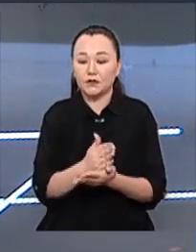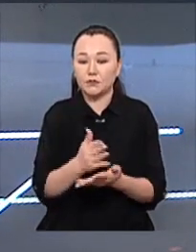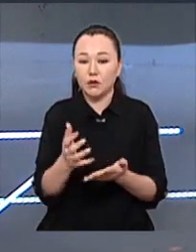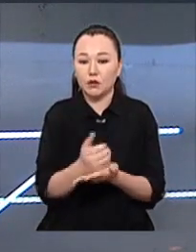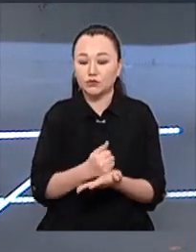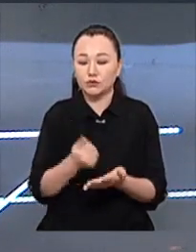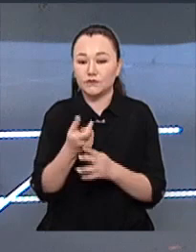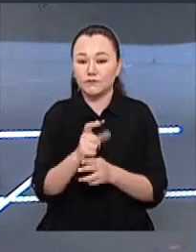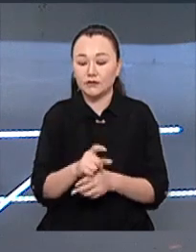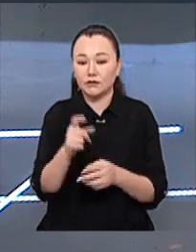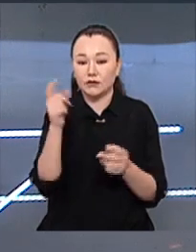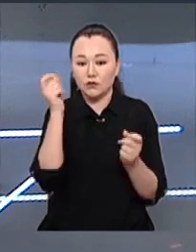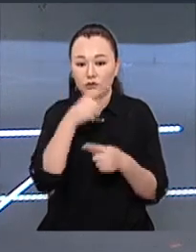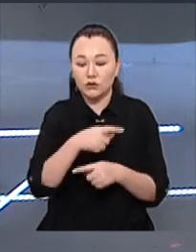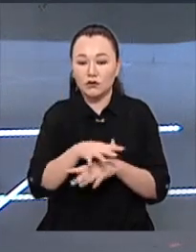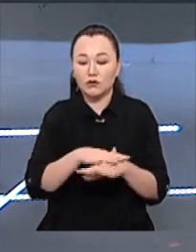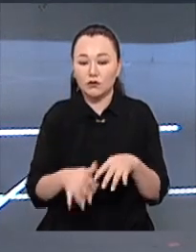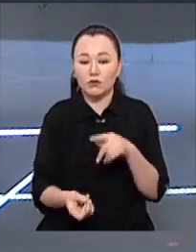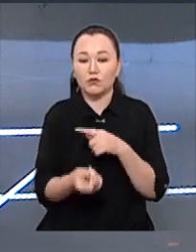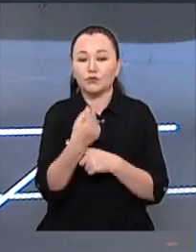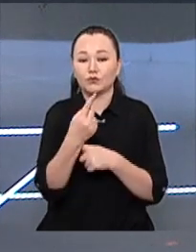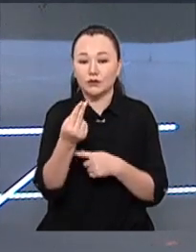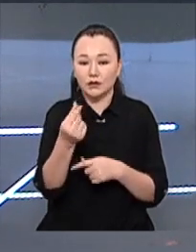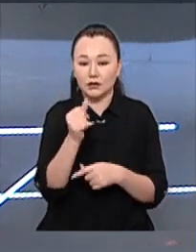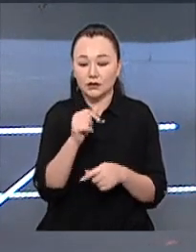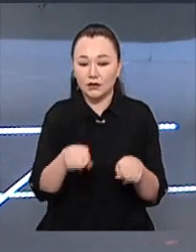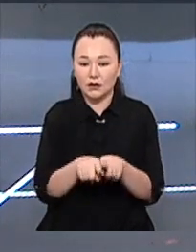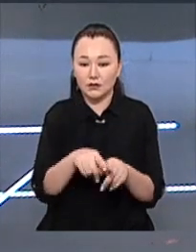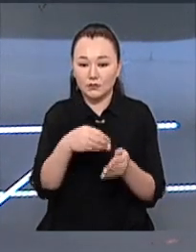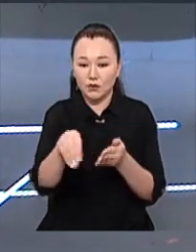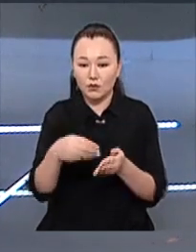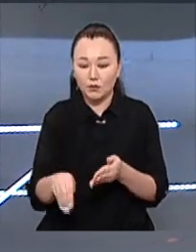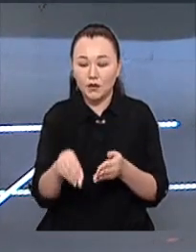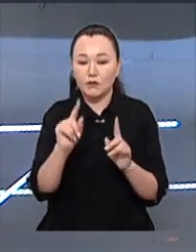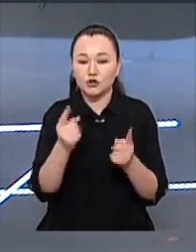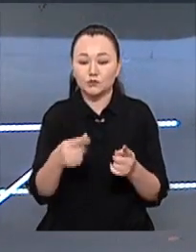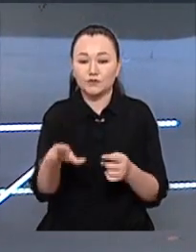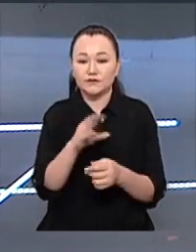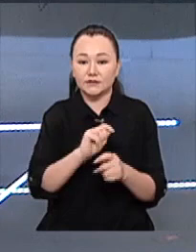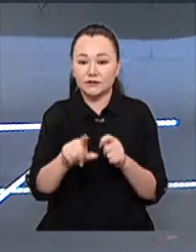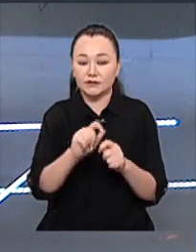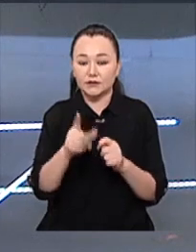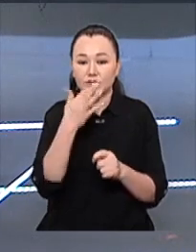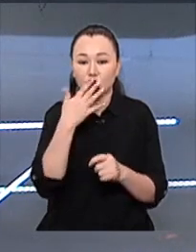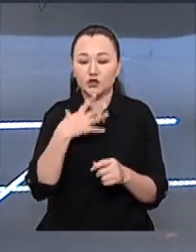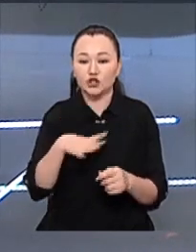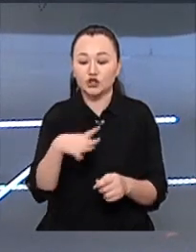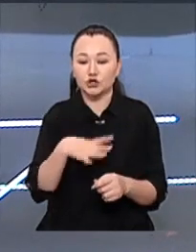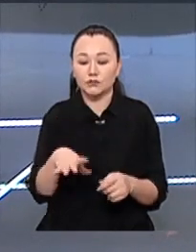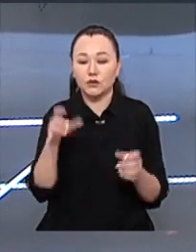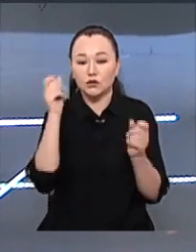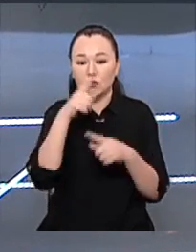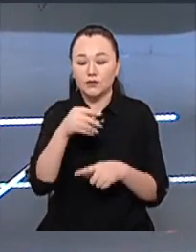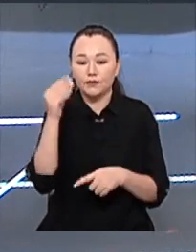эти данные общества возникают вопросы откуда средства на такие покупки И почему они инвестируют за рубеж мнение